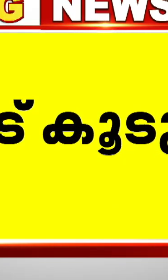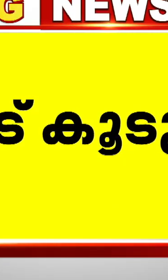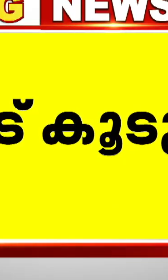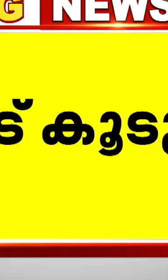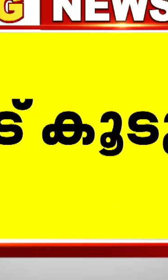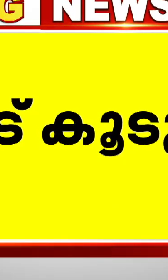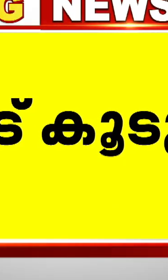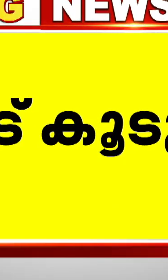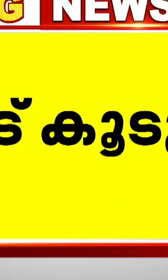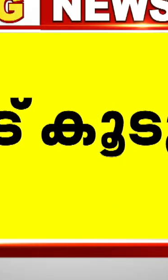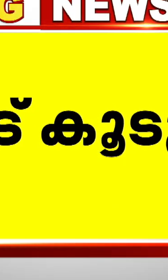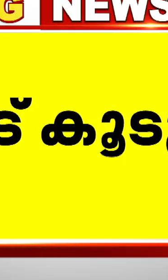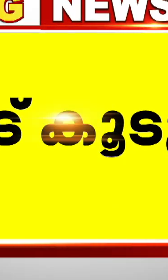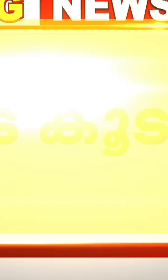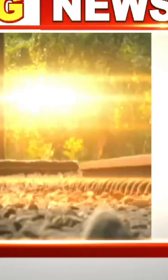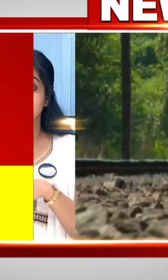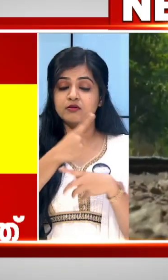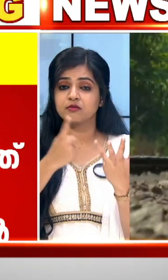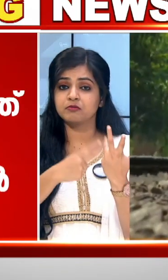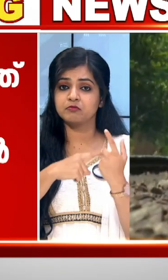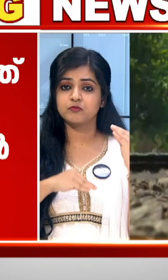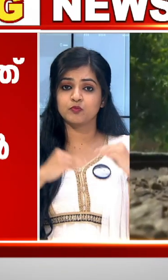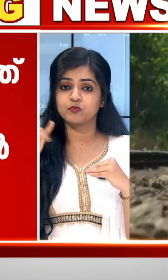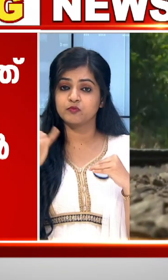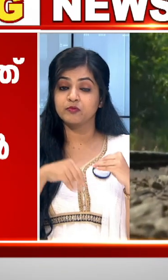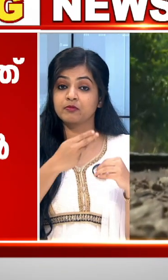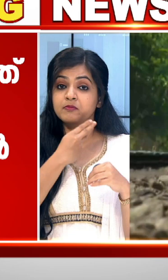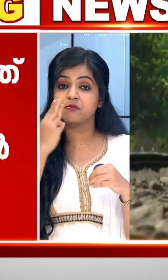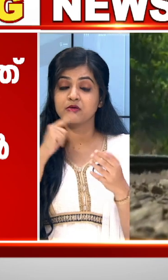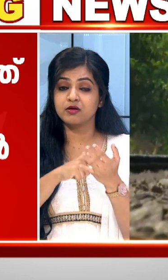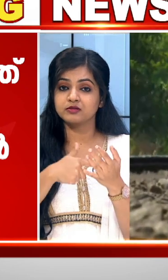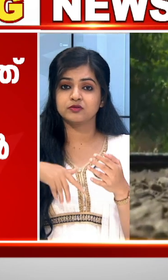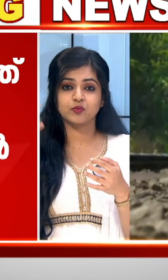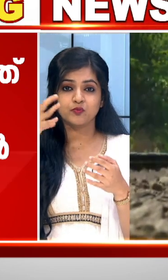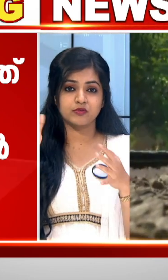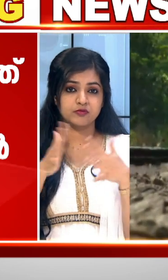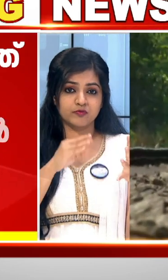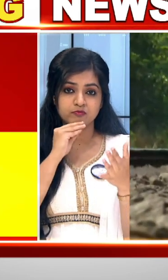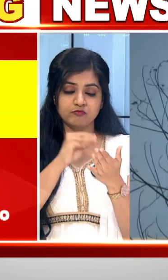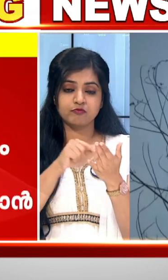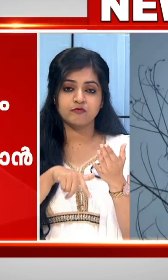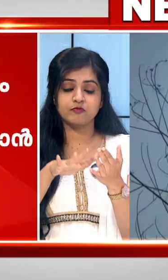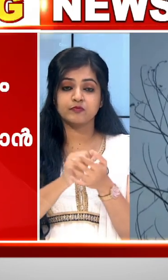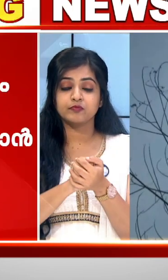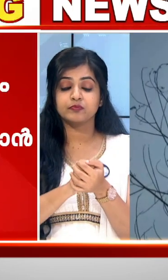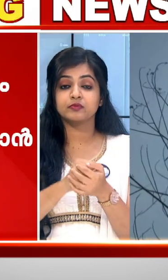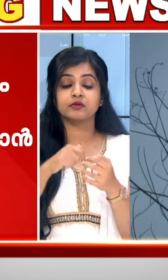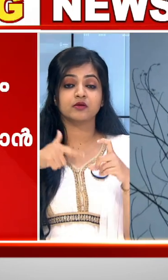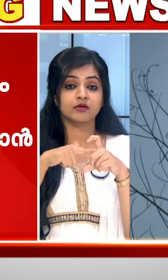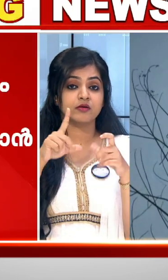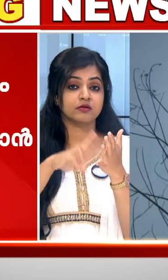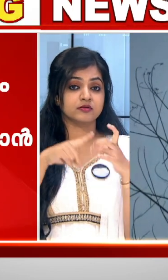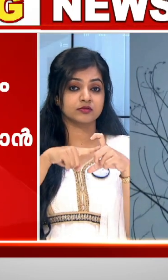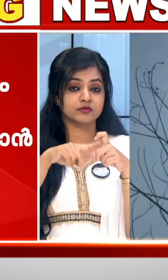ഇത്തവണ ഉഷ്ണതരംഗ ദിനങ്ങളുടെ എണ്ണം വർദ്ധിക്കുമെന്നും ഈ മാർച്ച് മാസത്തേക്കുള്ള പ്രവചനത്തിൽ വ്യക്തമാക്കുന്നുണ്ട്. പസഫിക് സമുദ്രത്തിൽ എൽ നീനോ പ്രതിഭാസം തുടരുന്നുണ്ട്.